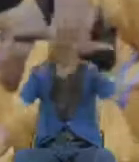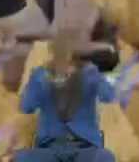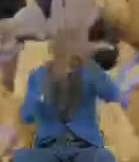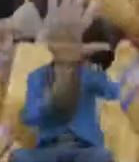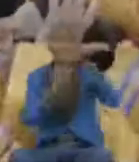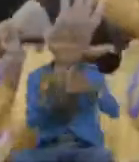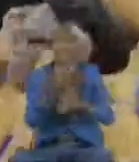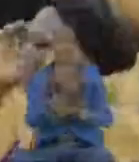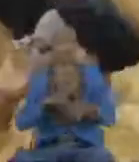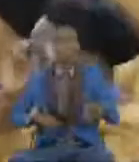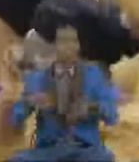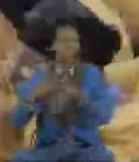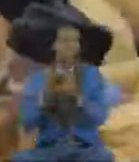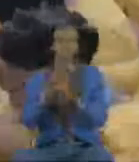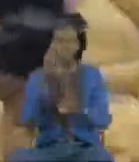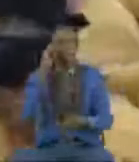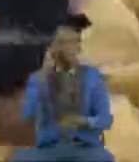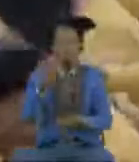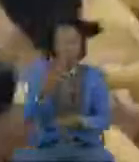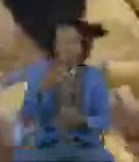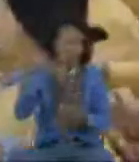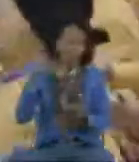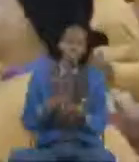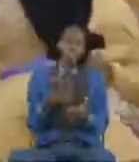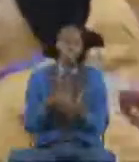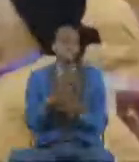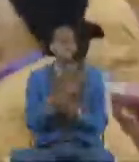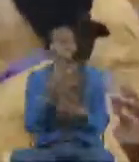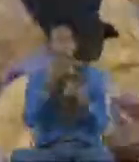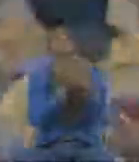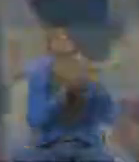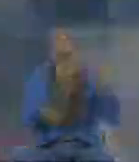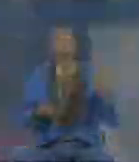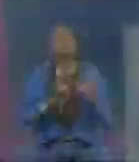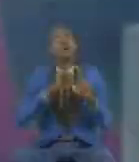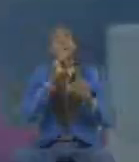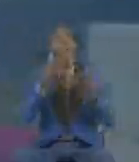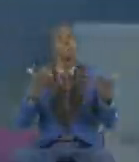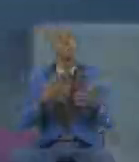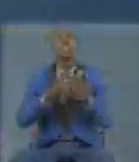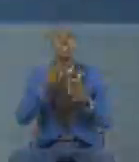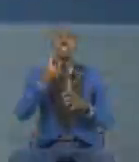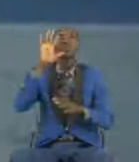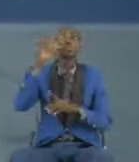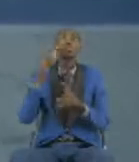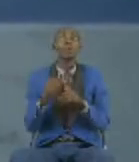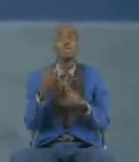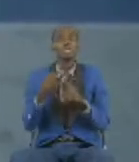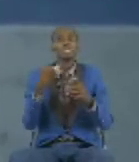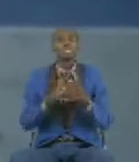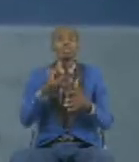couvre le sommet. Dieu t'a créé pour le sommet. Ouvre la bouche et dis, Seigneur, je suis là. Je suis là, c'est la parole,